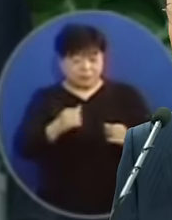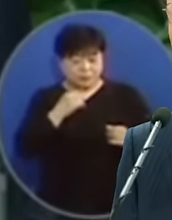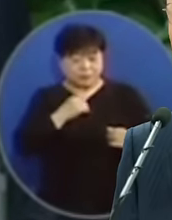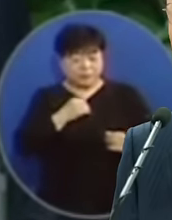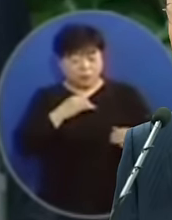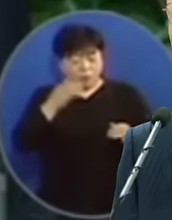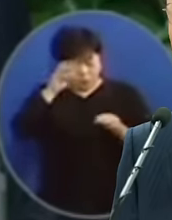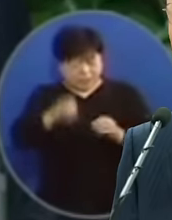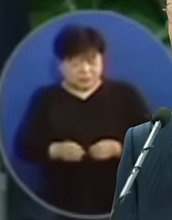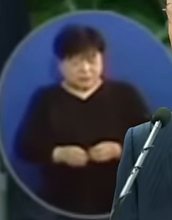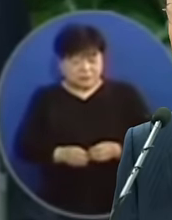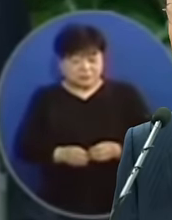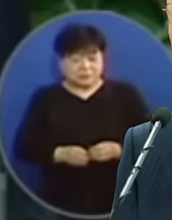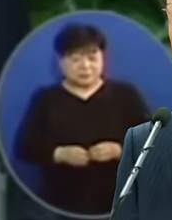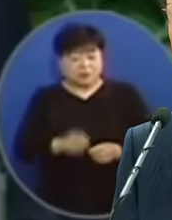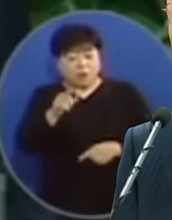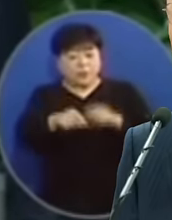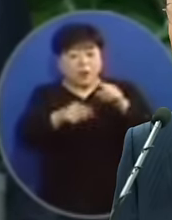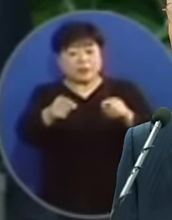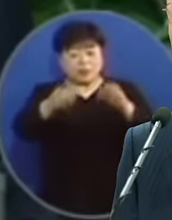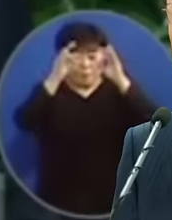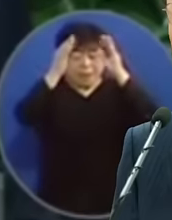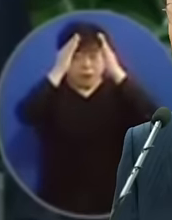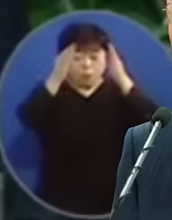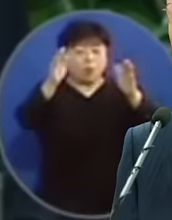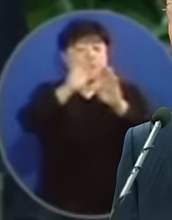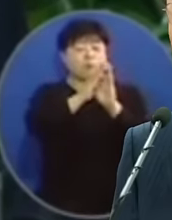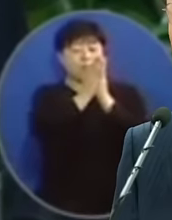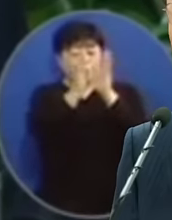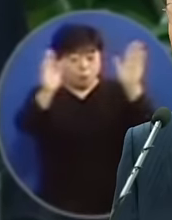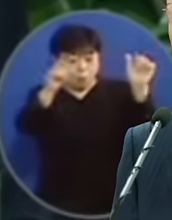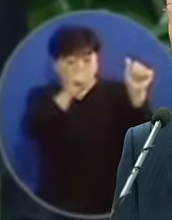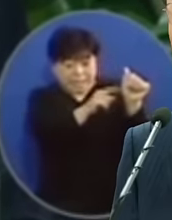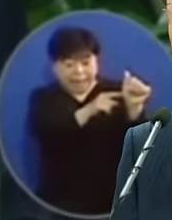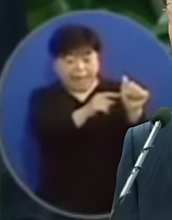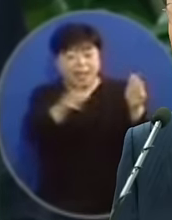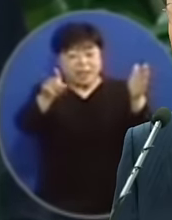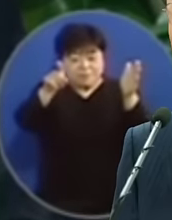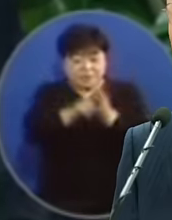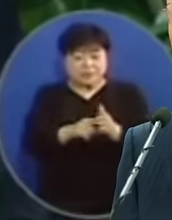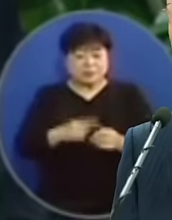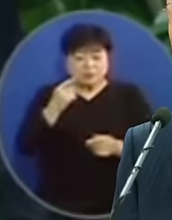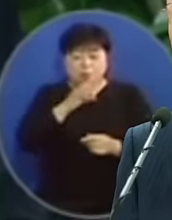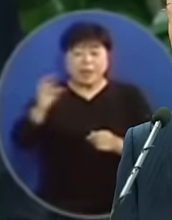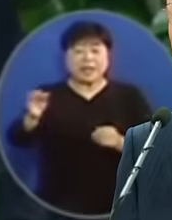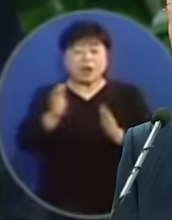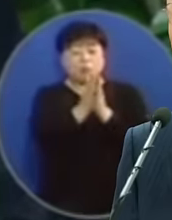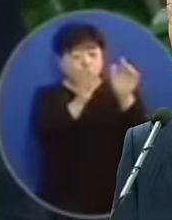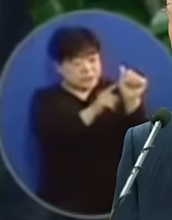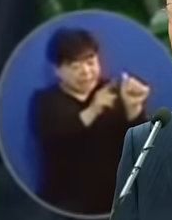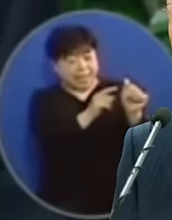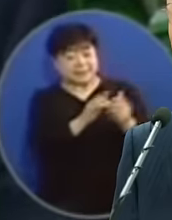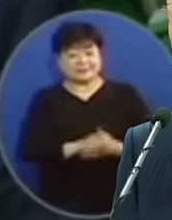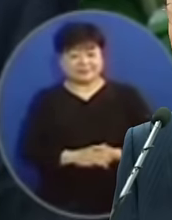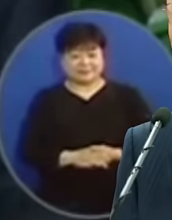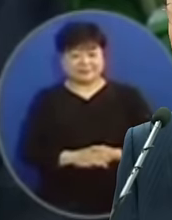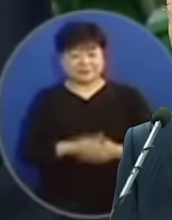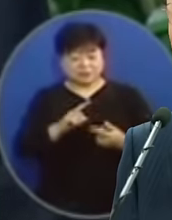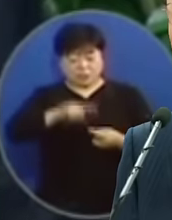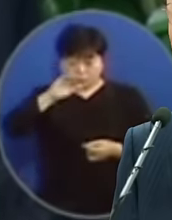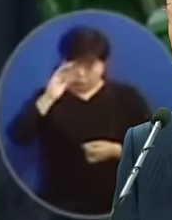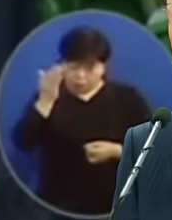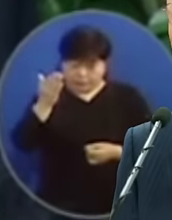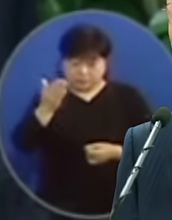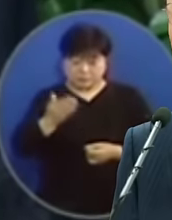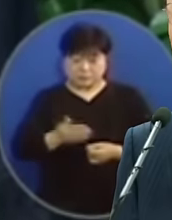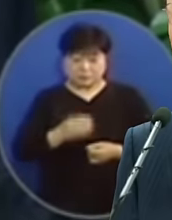홍해수를 건너갈 것을 바라본 것은 모세요. 그것을 믿은 것은 모세요. 입술로 말한 것은 모세입니다. 그대로 되었지 않습니까?